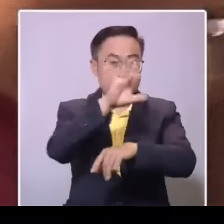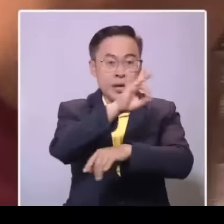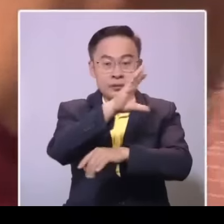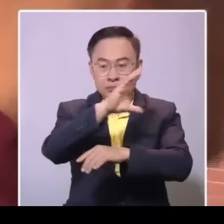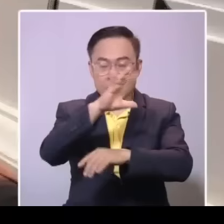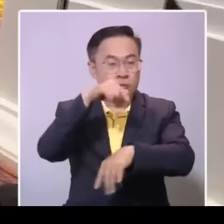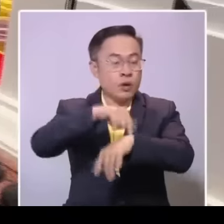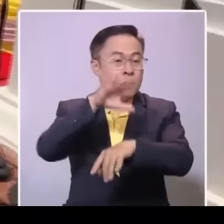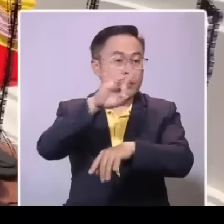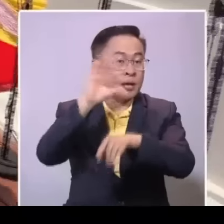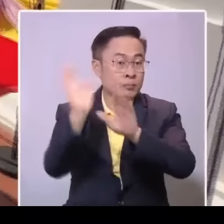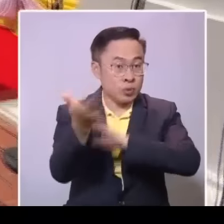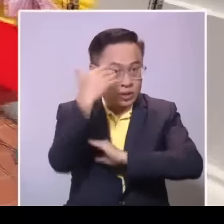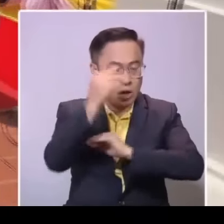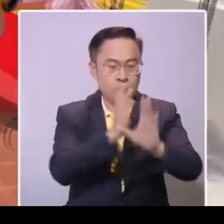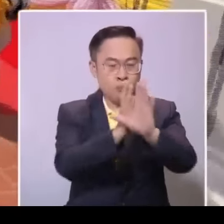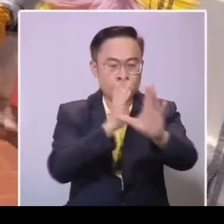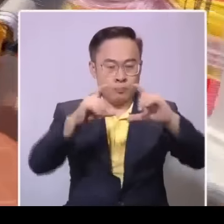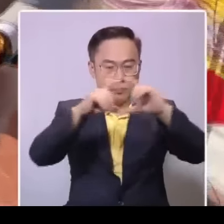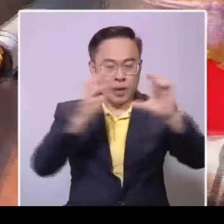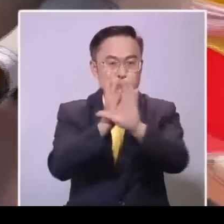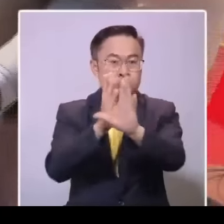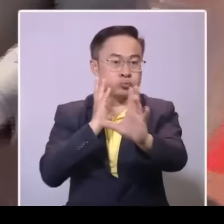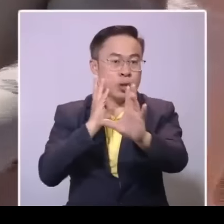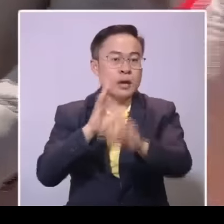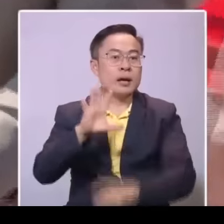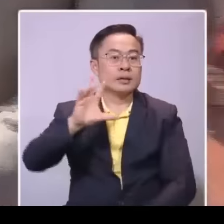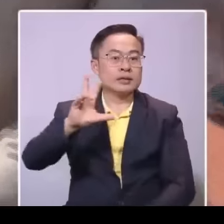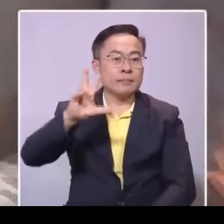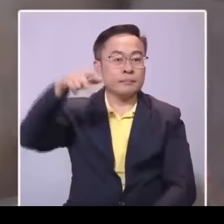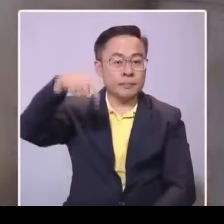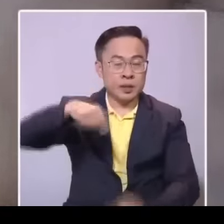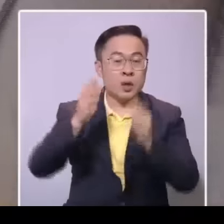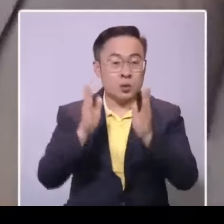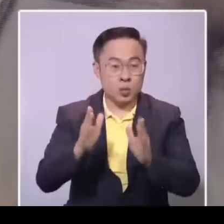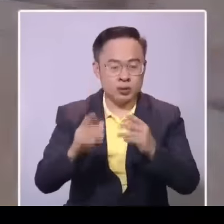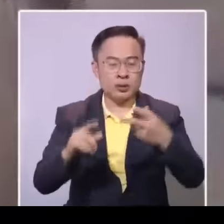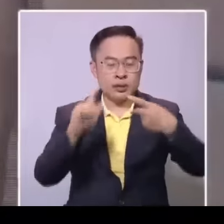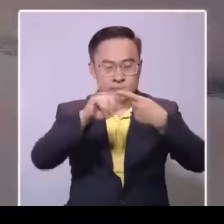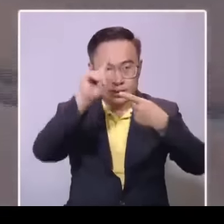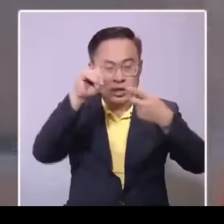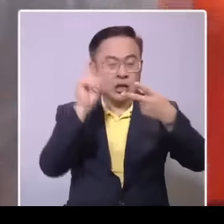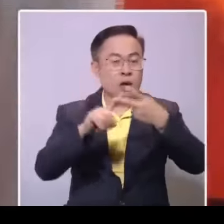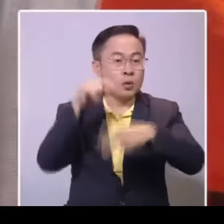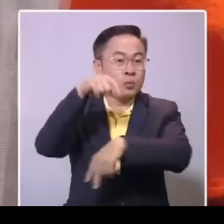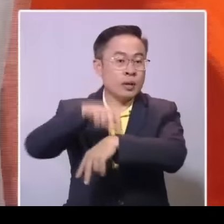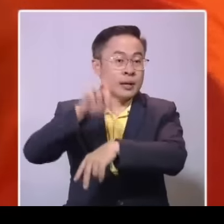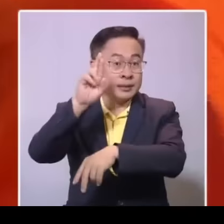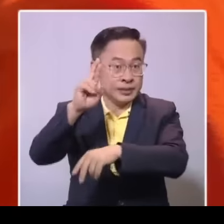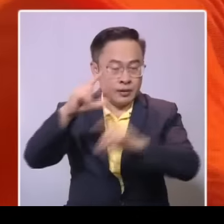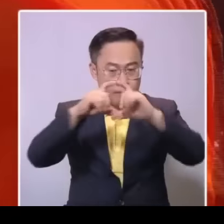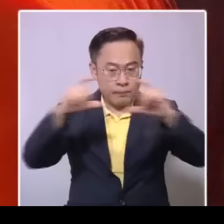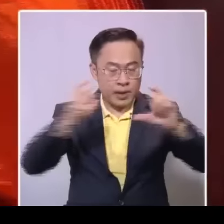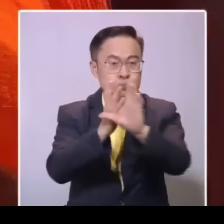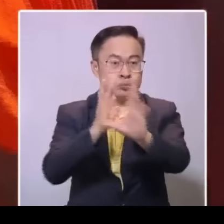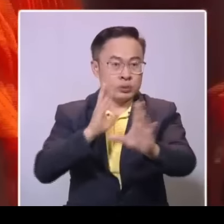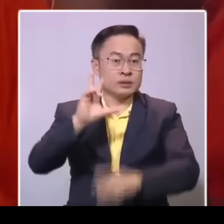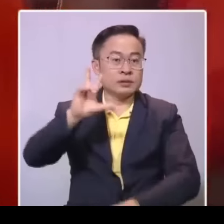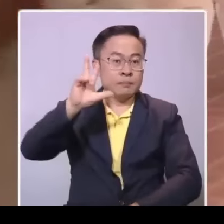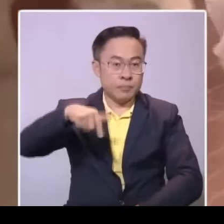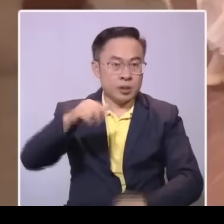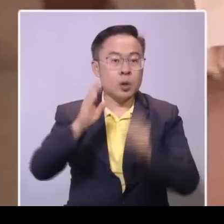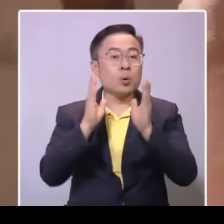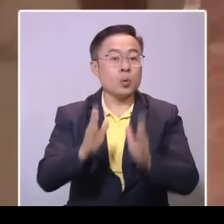จำนวนไม่เกิน 3,000คนและรอบบ่ายเวลา 12:00นจำนวนไม่เกิน 2,000คนค่ะบริเวณเต็นท์ลงทะเบียนวงเวียน